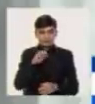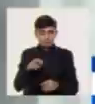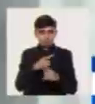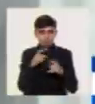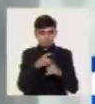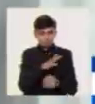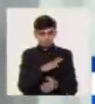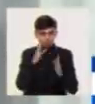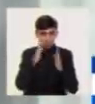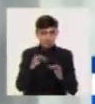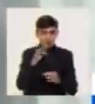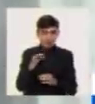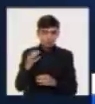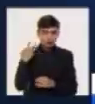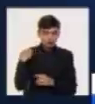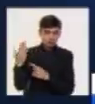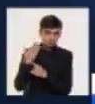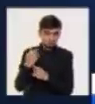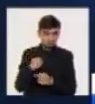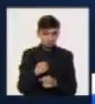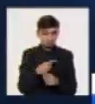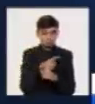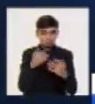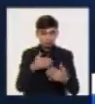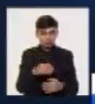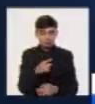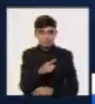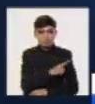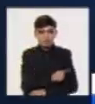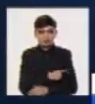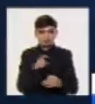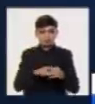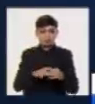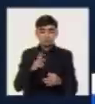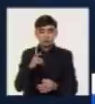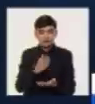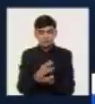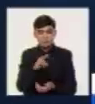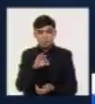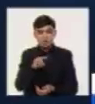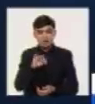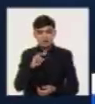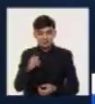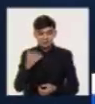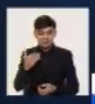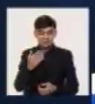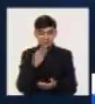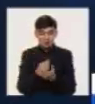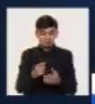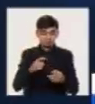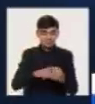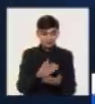Айтуынша бұл тікелей басшыларының тапсырмасы. Поликлиникаға тіркелген адамдарды ғана жібере аламын. Қай поликлиникаға тіркелдіңіз, сол